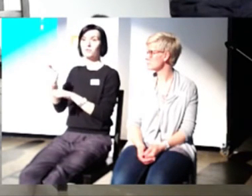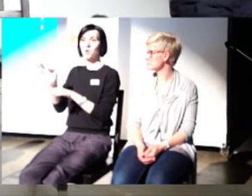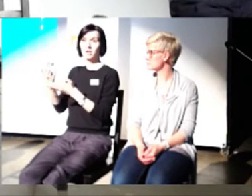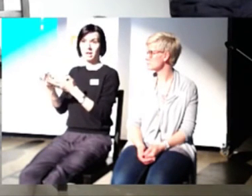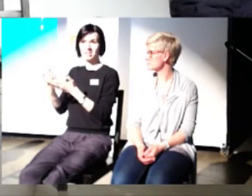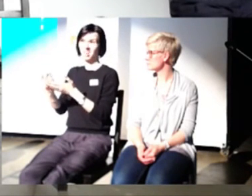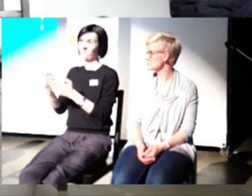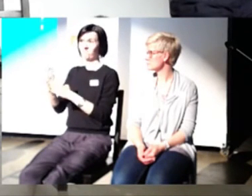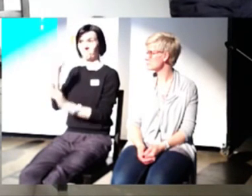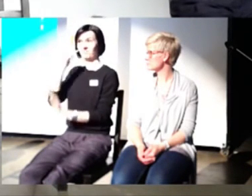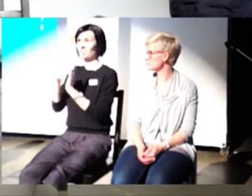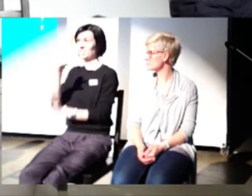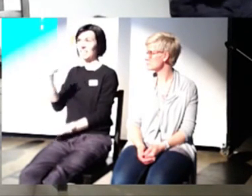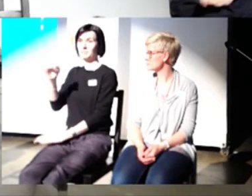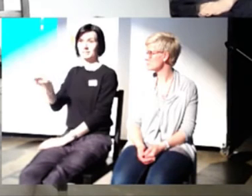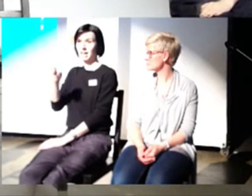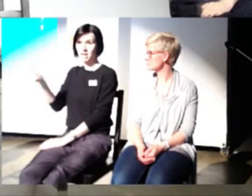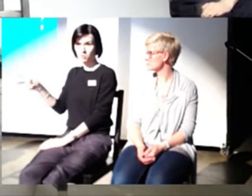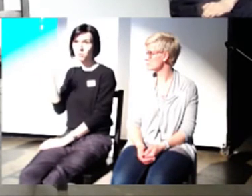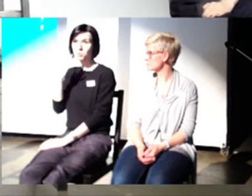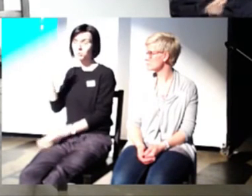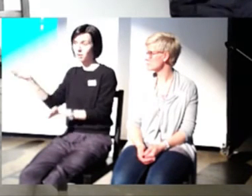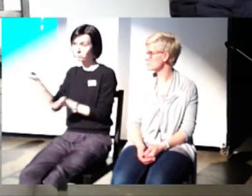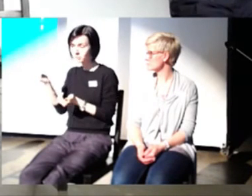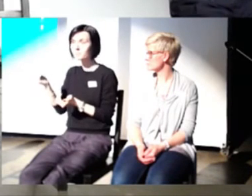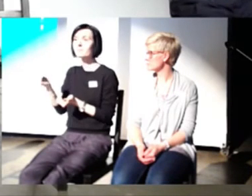on sellaisia residenssejä kuin Saaren kartano,